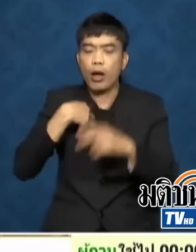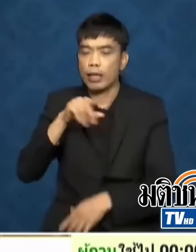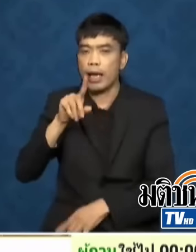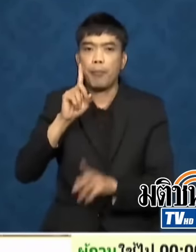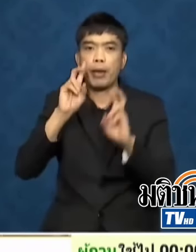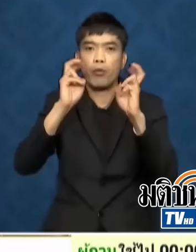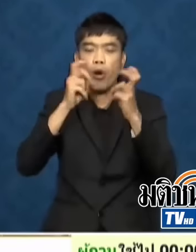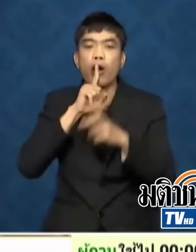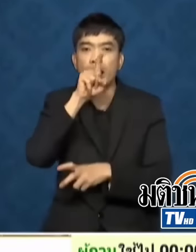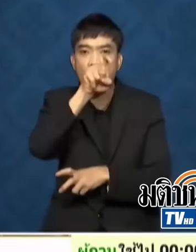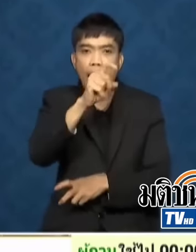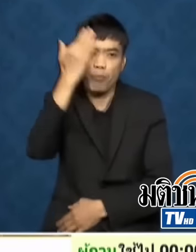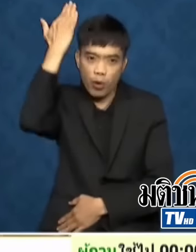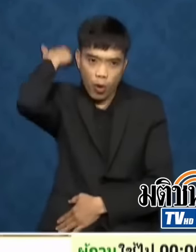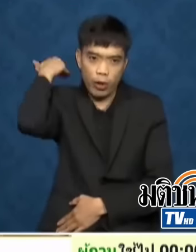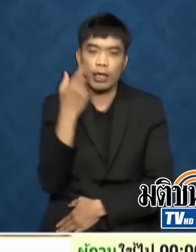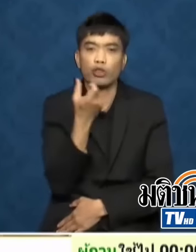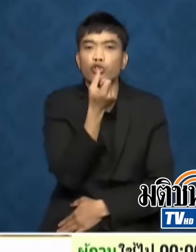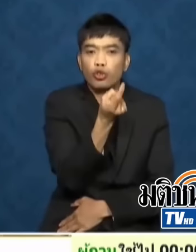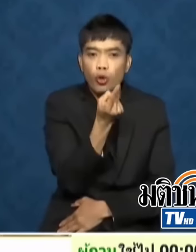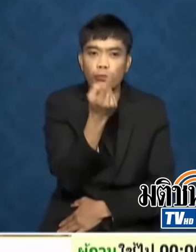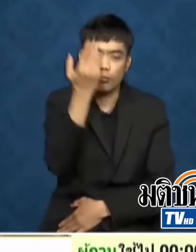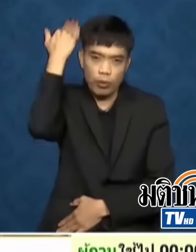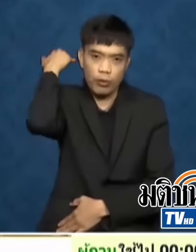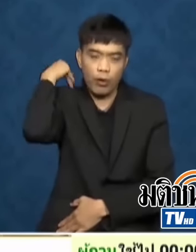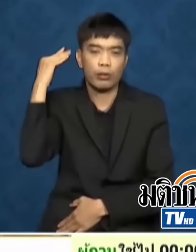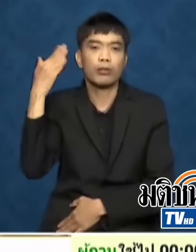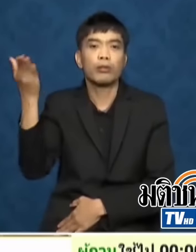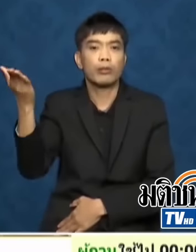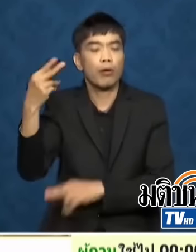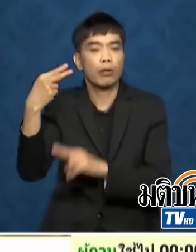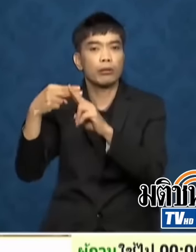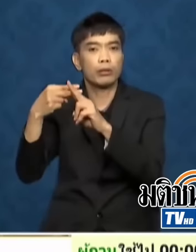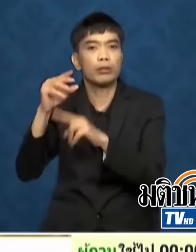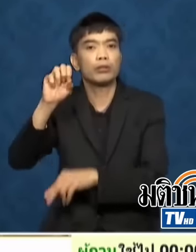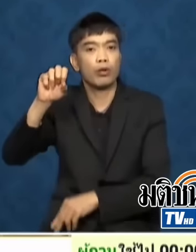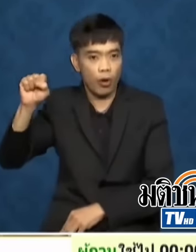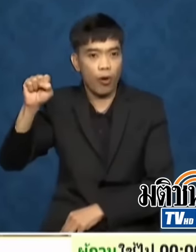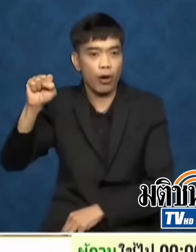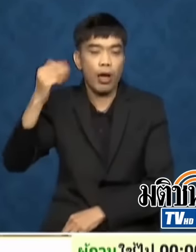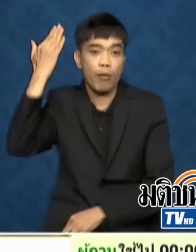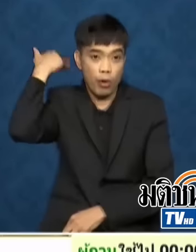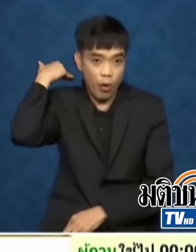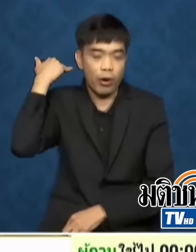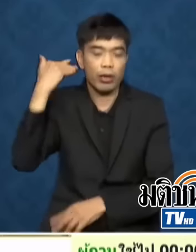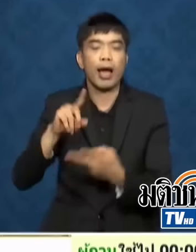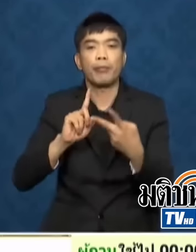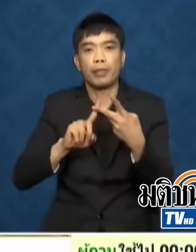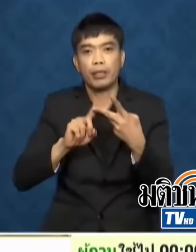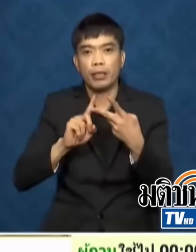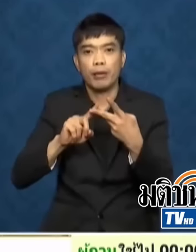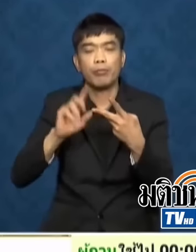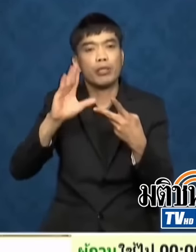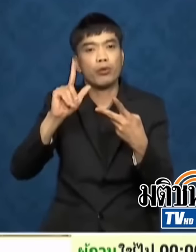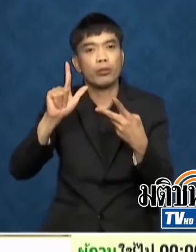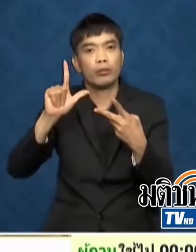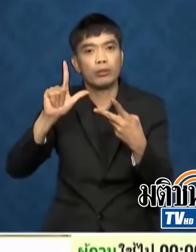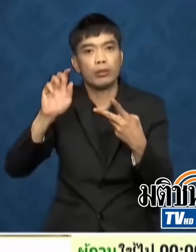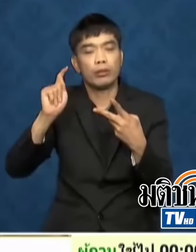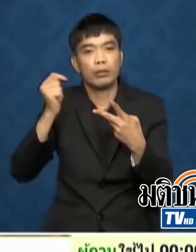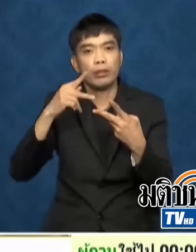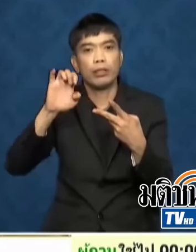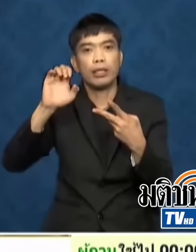ริงๆนะครับมีทั้งกระทู้สดนะครับของท่านณัฐชาบุญชัยอินสวัสดิ์ส.ส.บางขุนเทียนนะครับมีของท่านชนทิชาแจ้งเร็วนะครับ